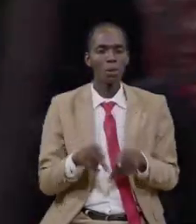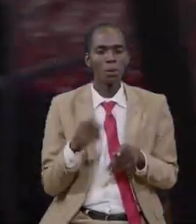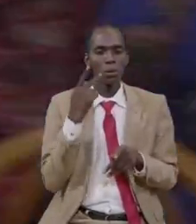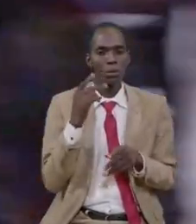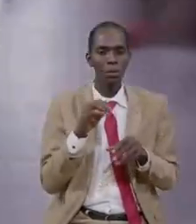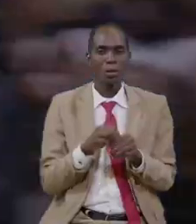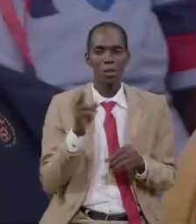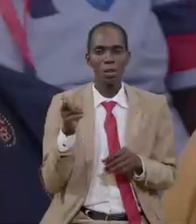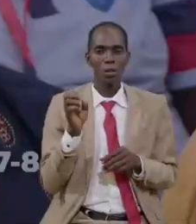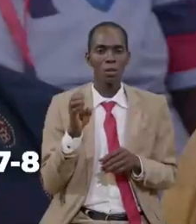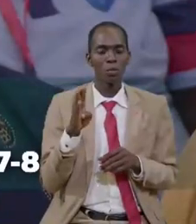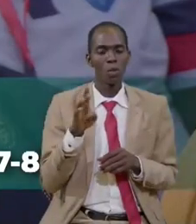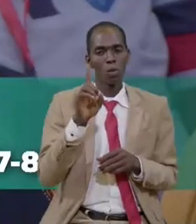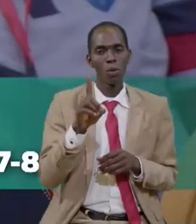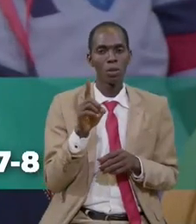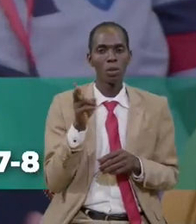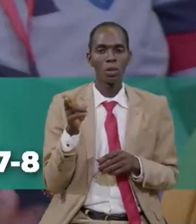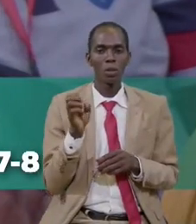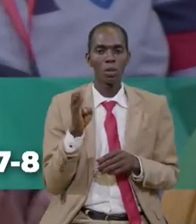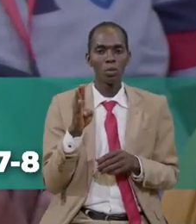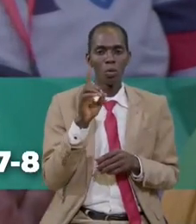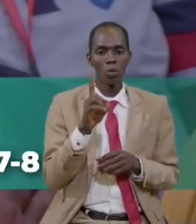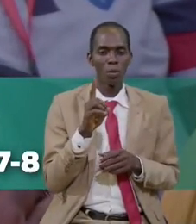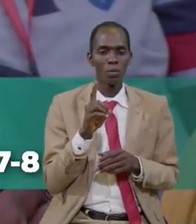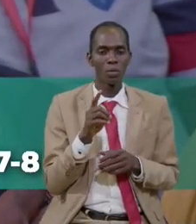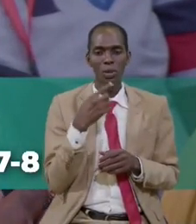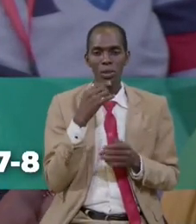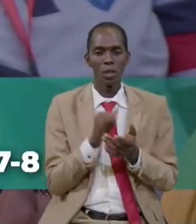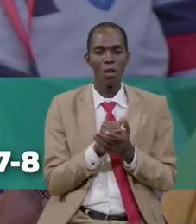En Hébreux 1, verset 3, Hébreux 1,